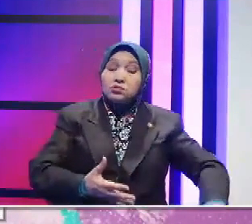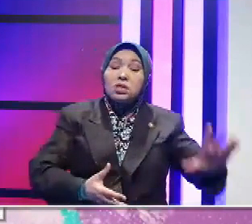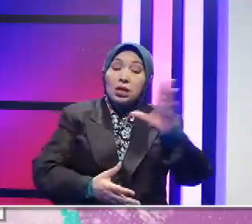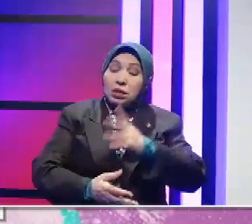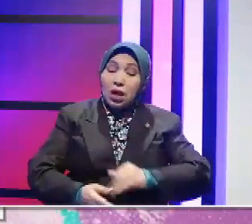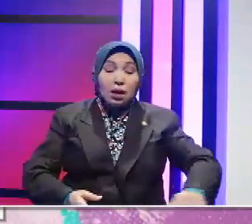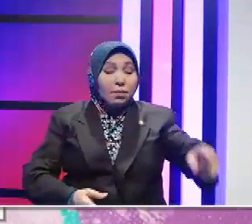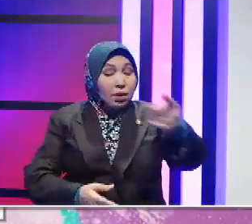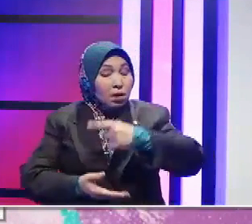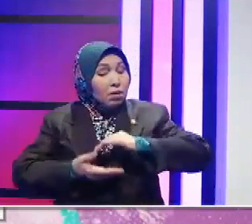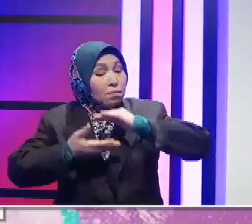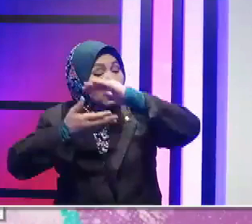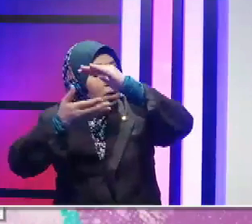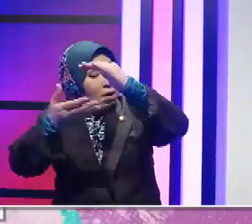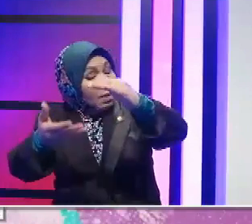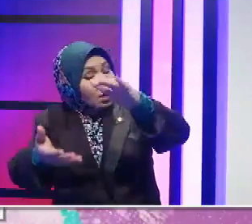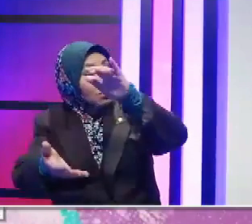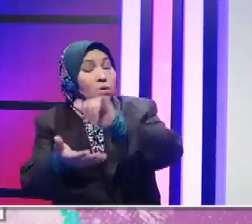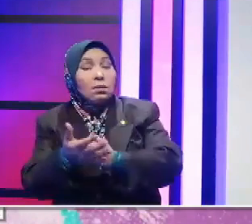فقالوا